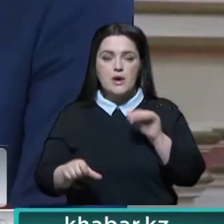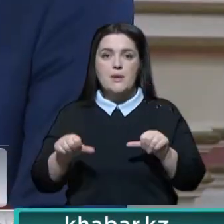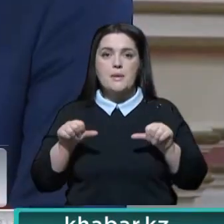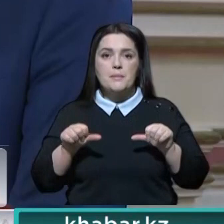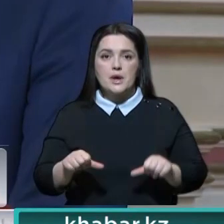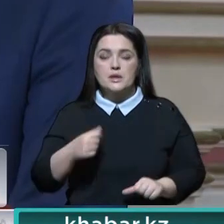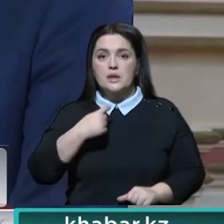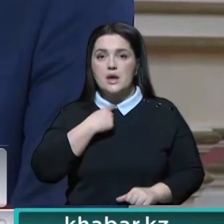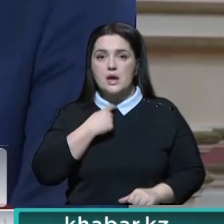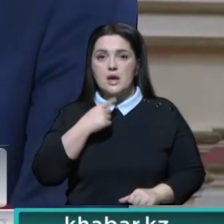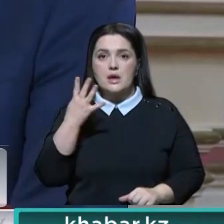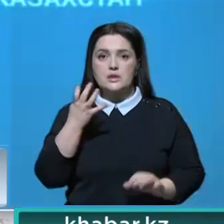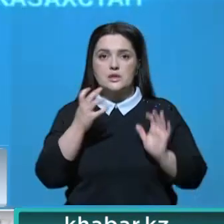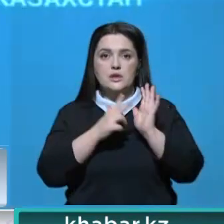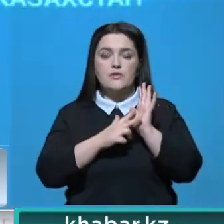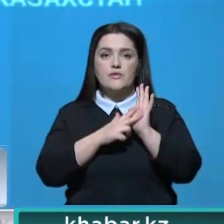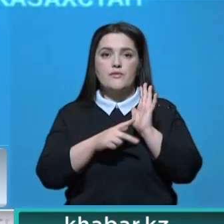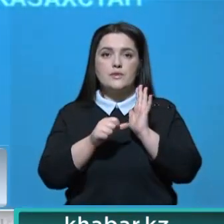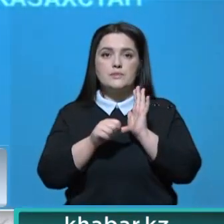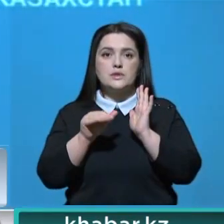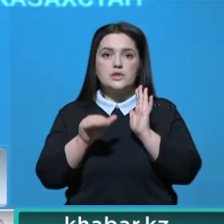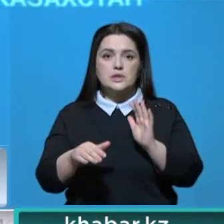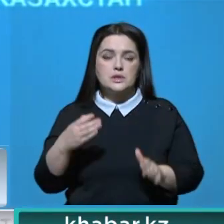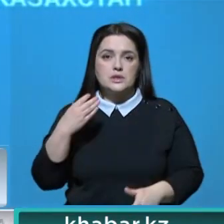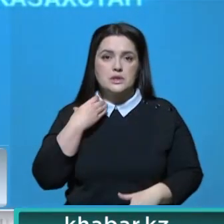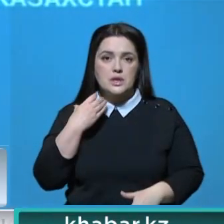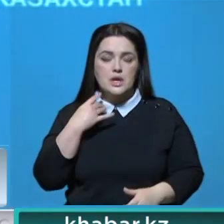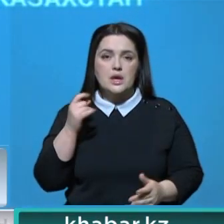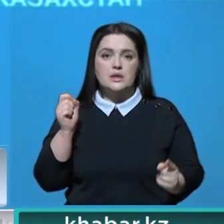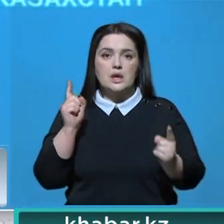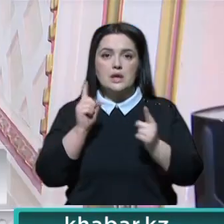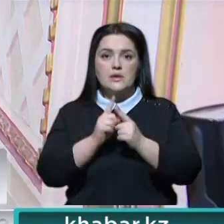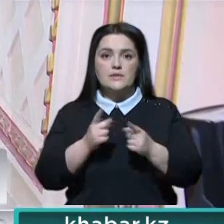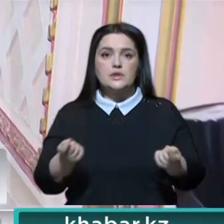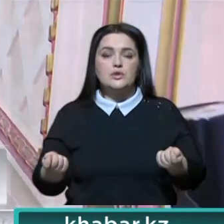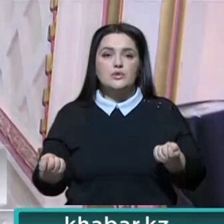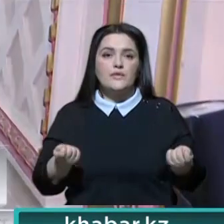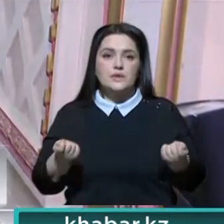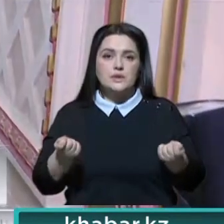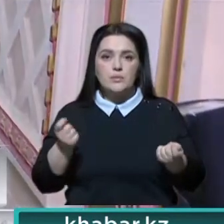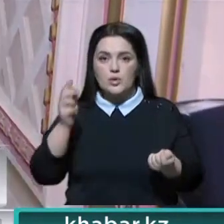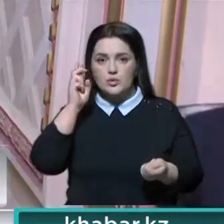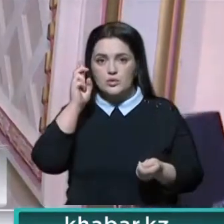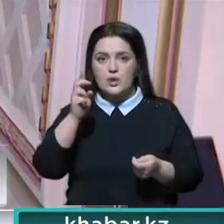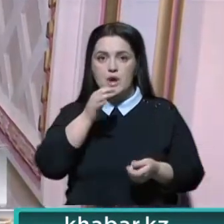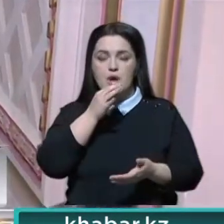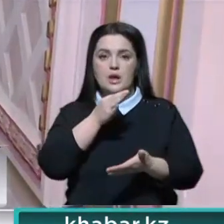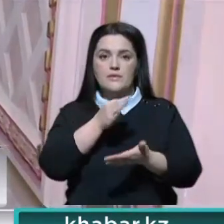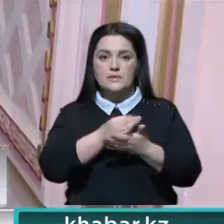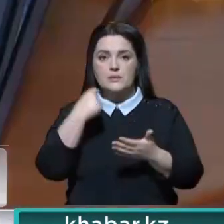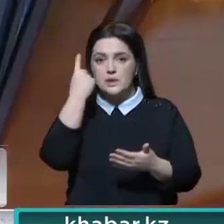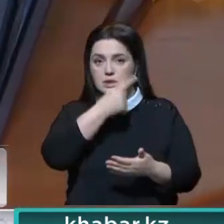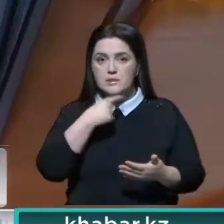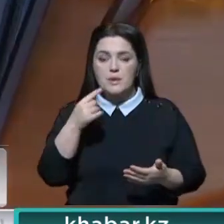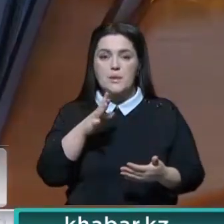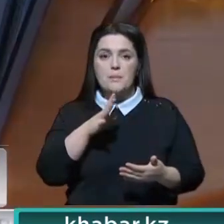человека. Право избирательного голоса имеют 486 тысяч кызылординцев. На встрече с руководителями госструктуры и